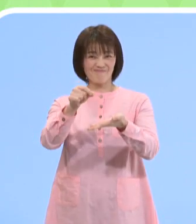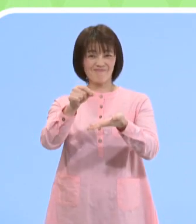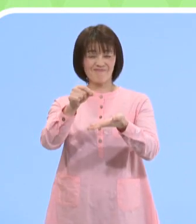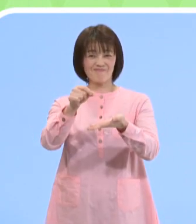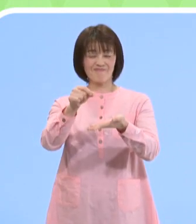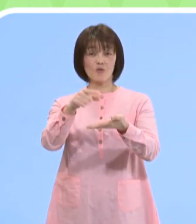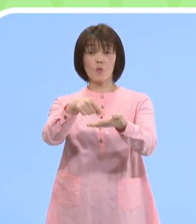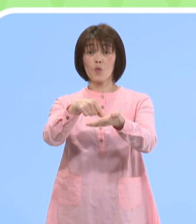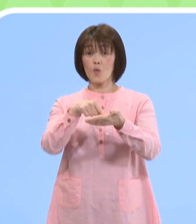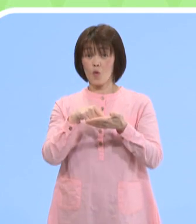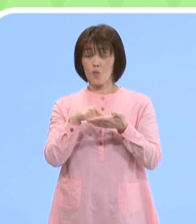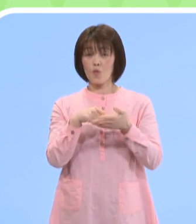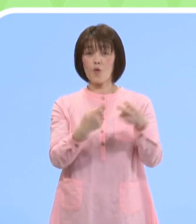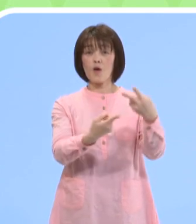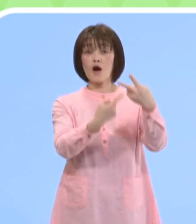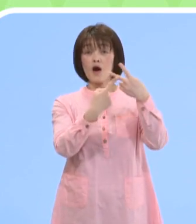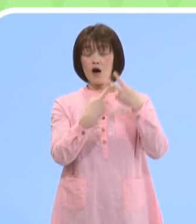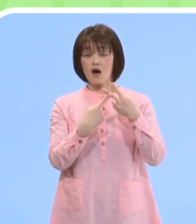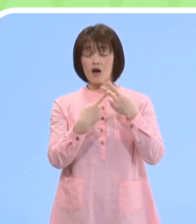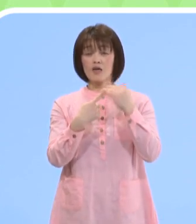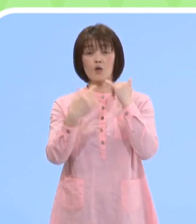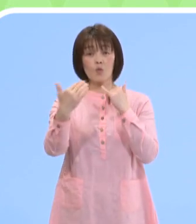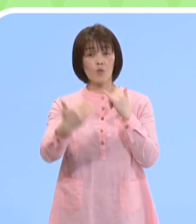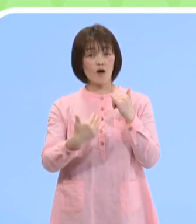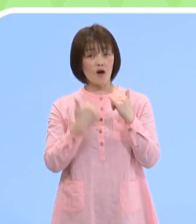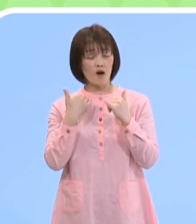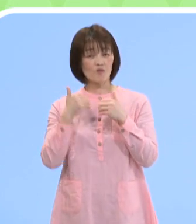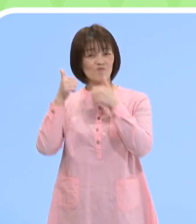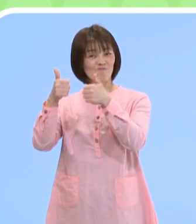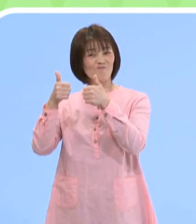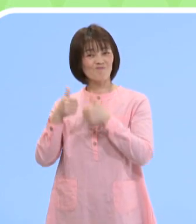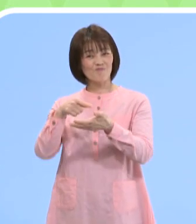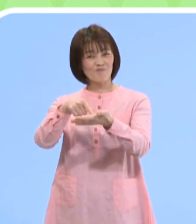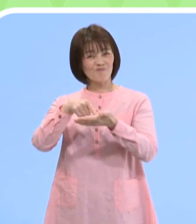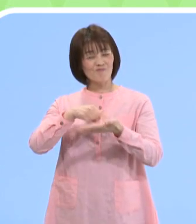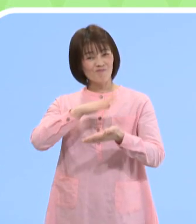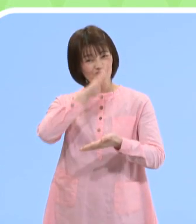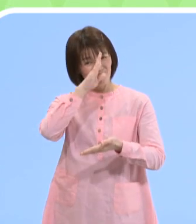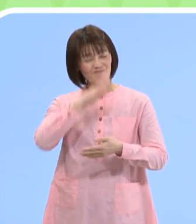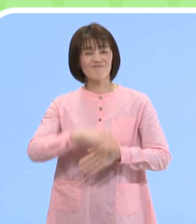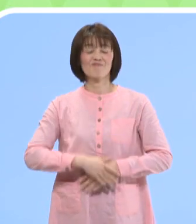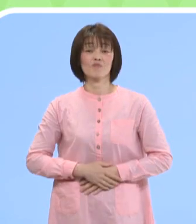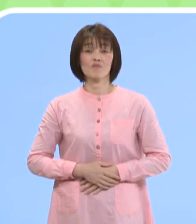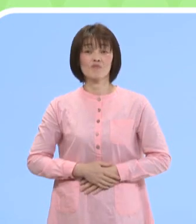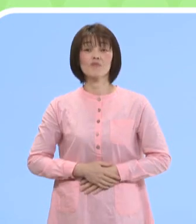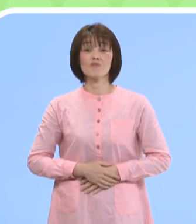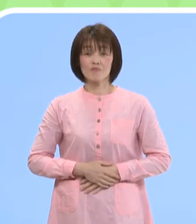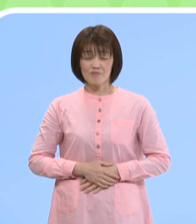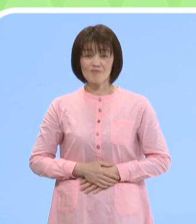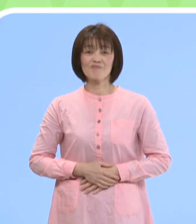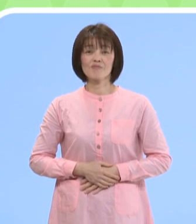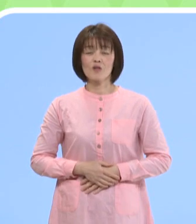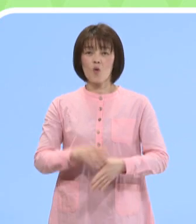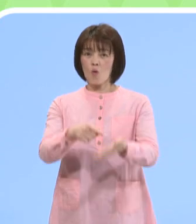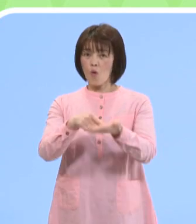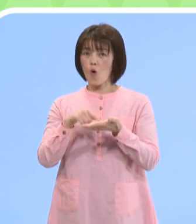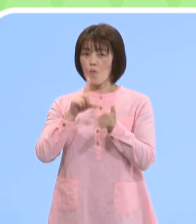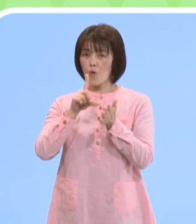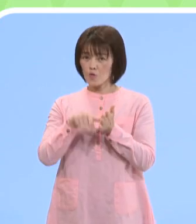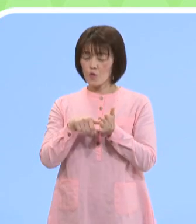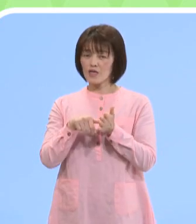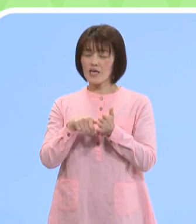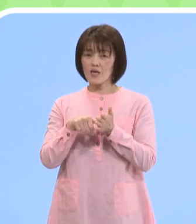です。ご応募はハガキやファックス、番組のホームページからお願いします。必